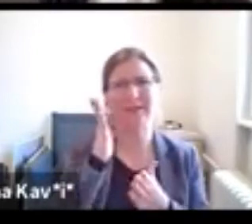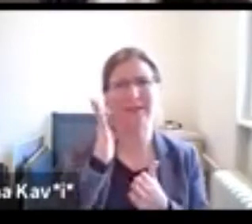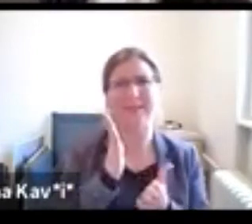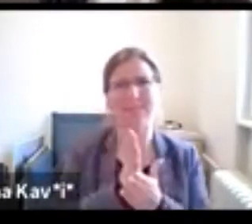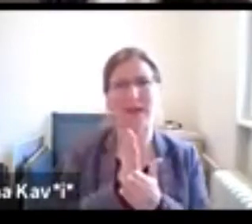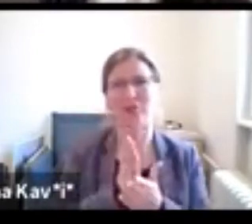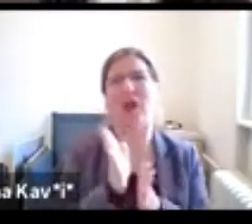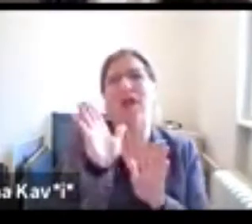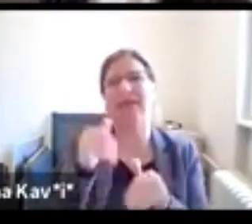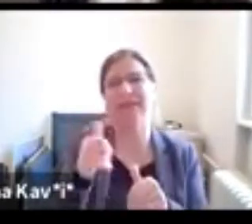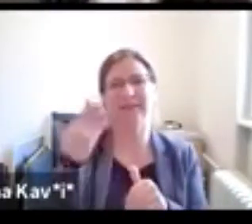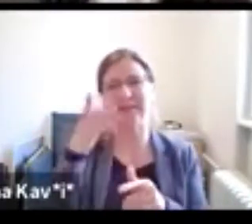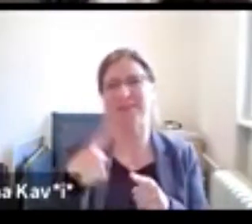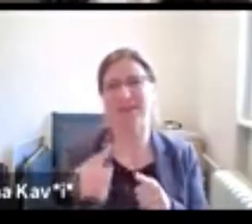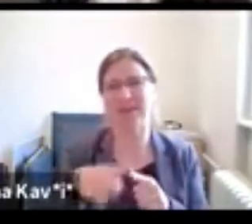zbog čega,